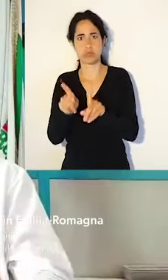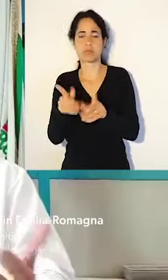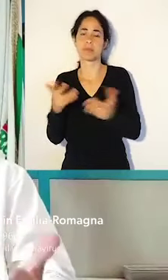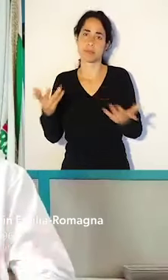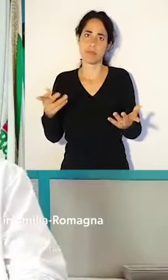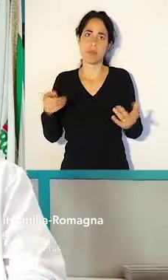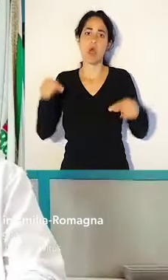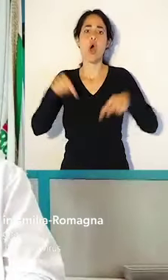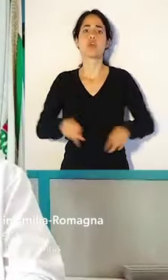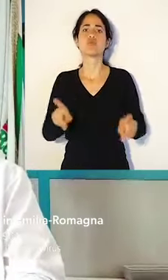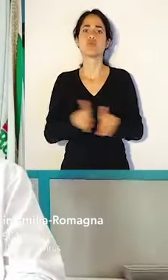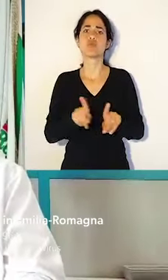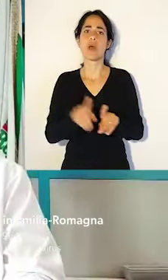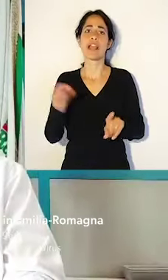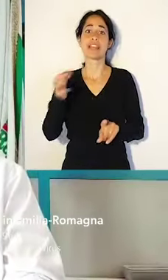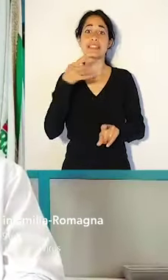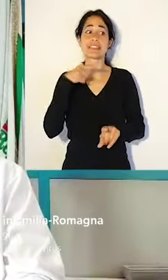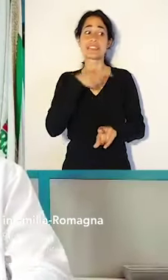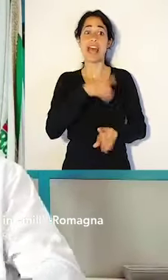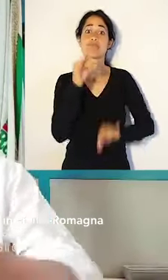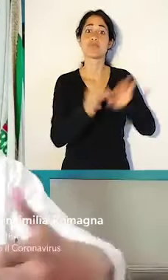una prestazione che non può essere